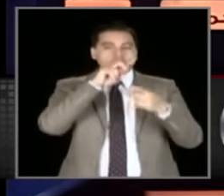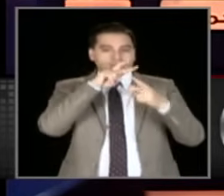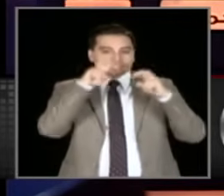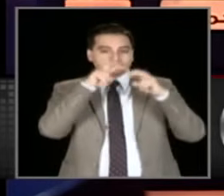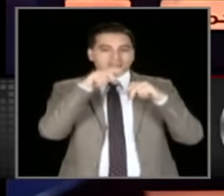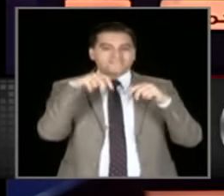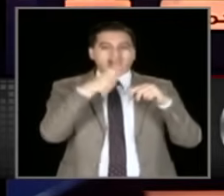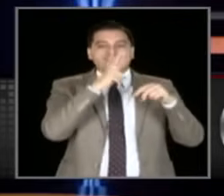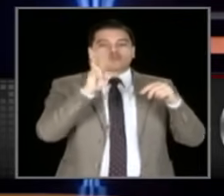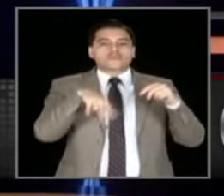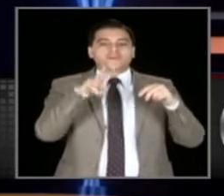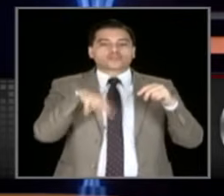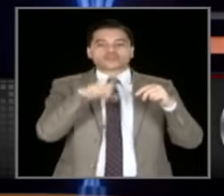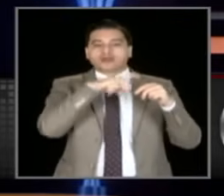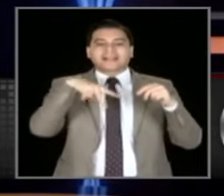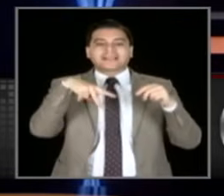2018؟